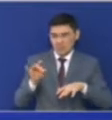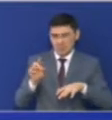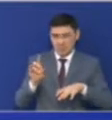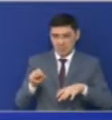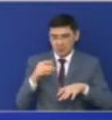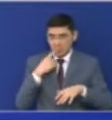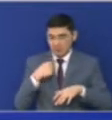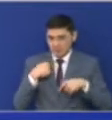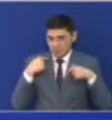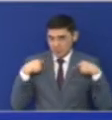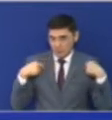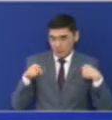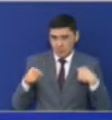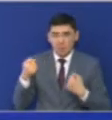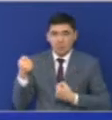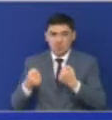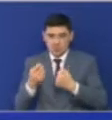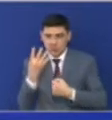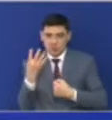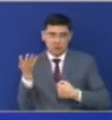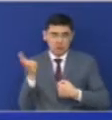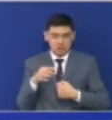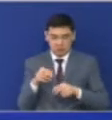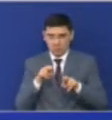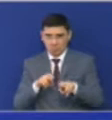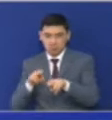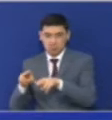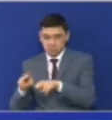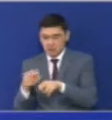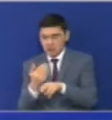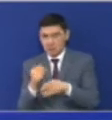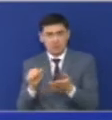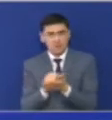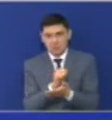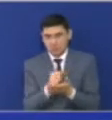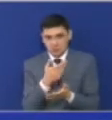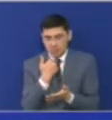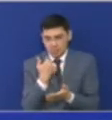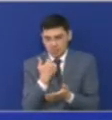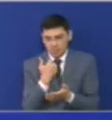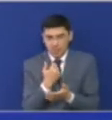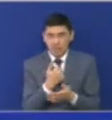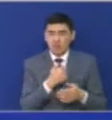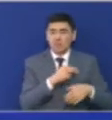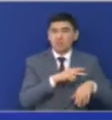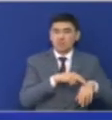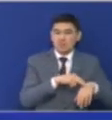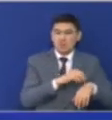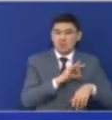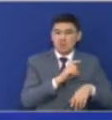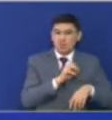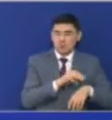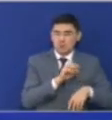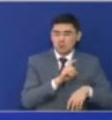багажнике автомобиля 4 единицы огнестрельного оружия без соответствующих документов. Его задержали инспекторы охотзоопрома